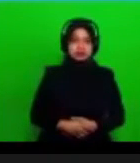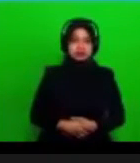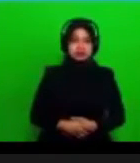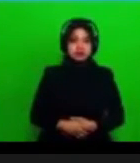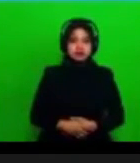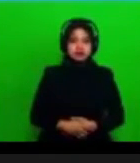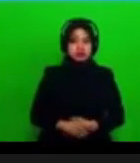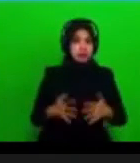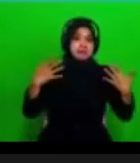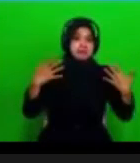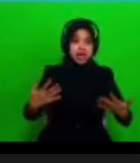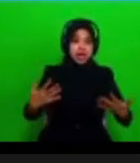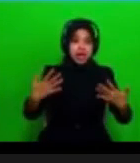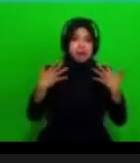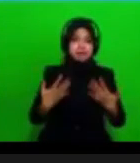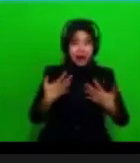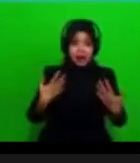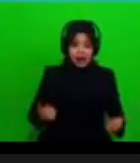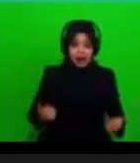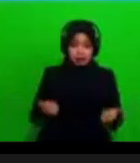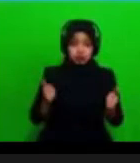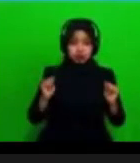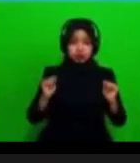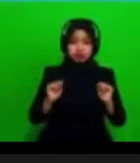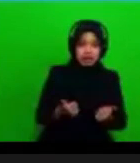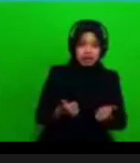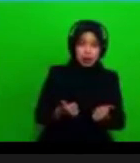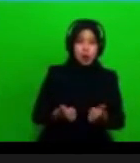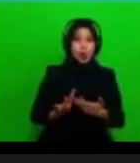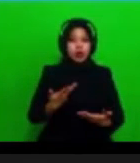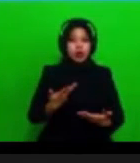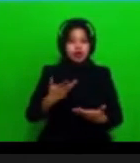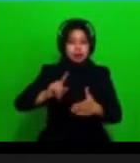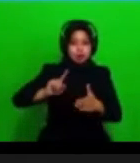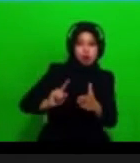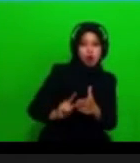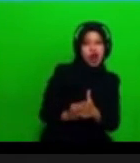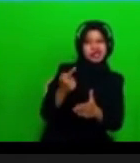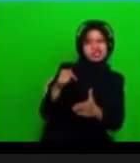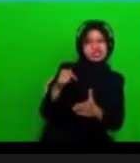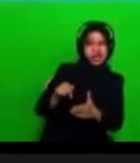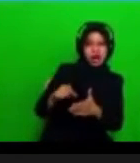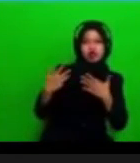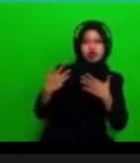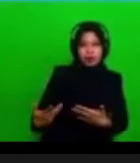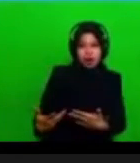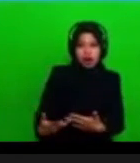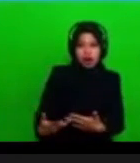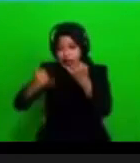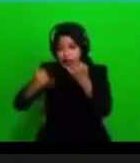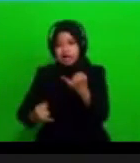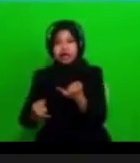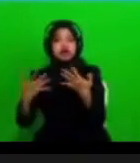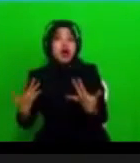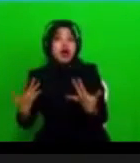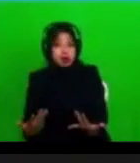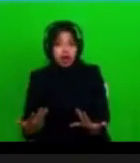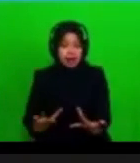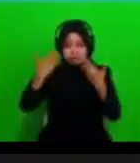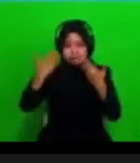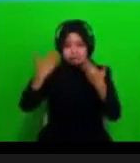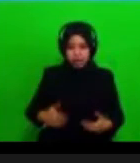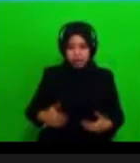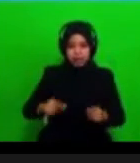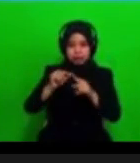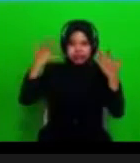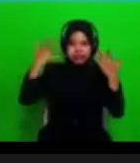yang bagaimana untuk menciptakan, kalau start from the end, kalau kita ingin start from the end, yaitu endingnya apa?